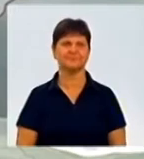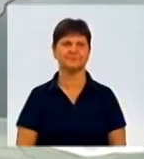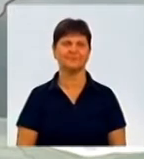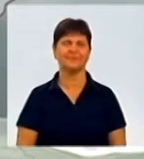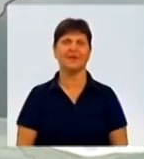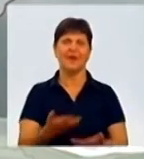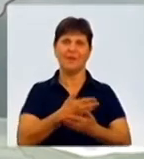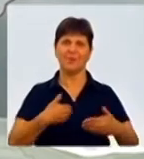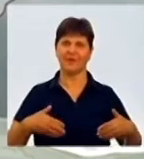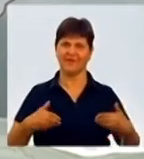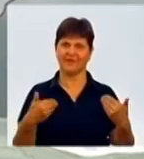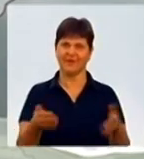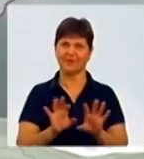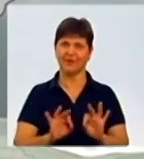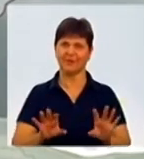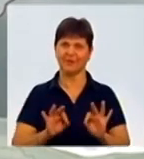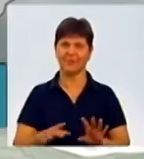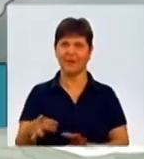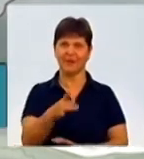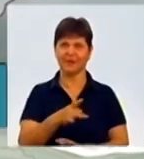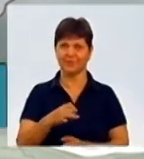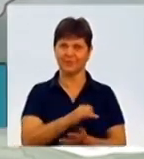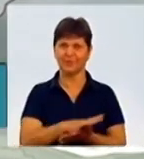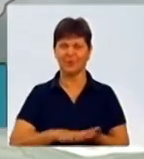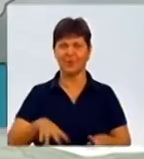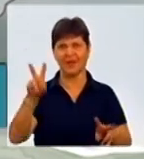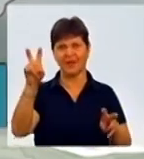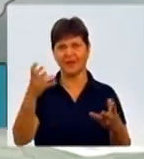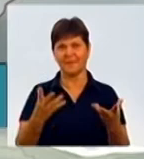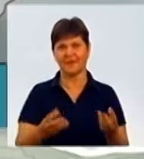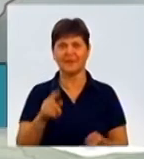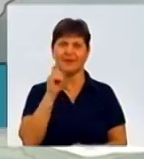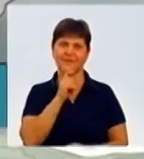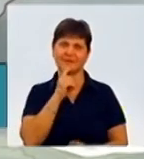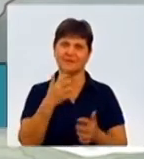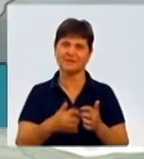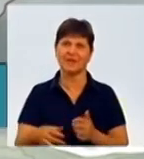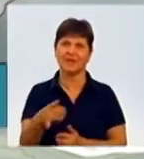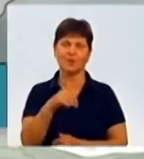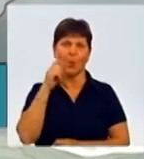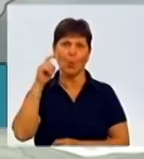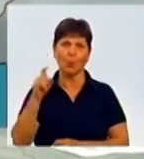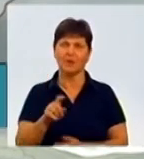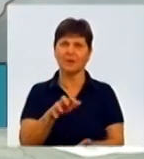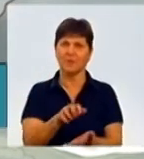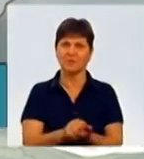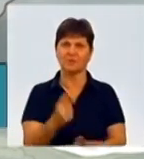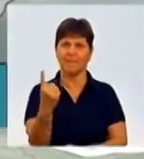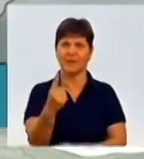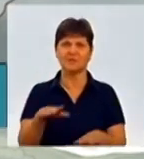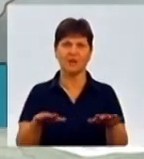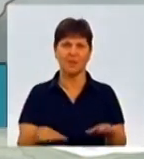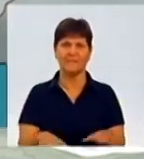Моє вітання. Інформаційну картину регіону продовжує тема дня. Вінниччина серед регіонів України посідає перше місце